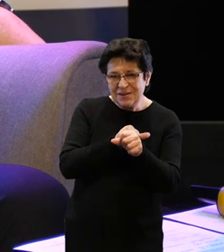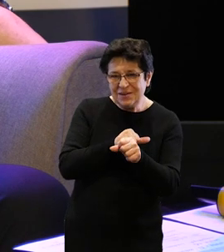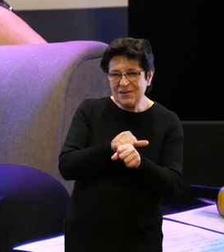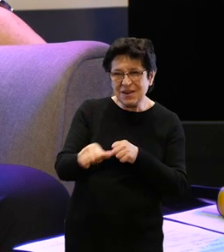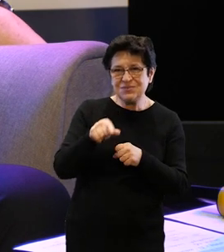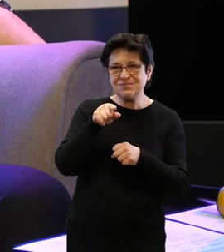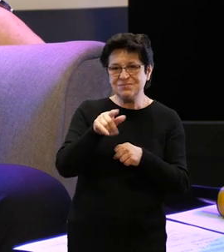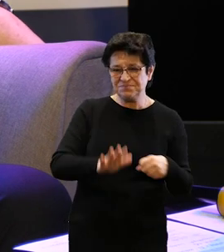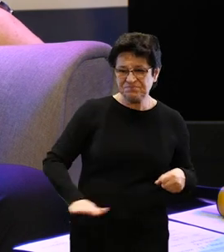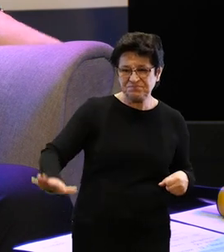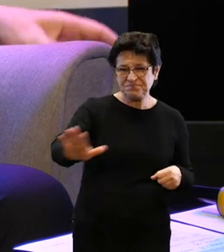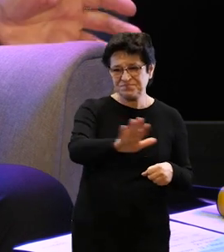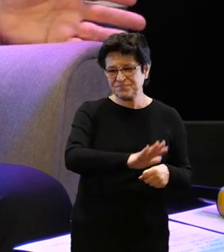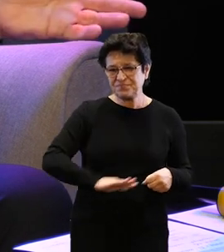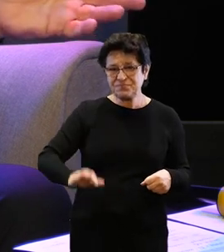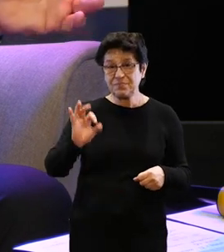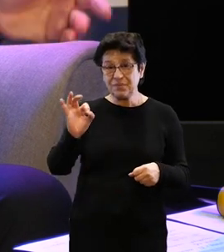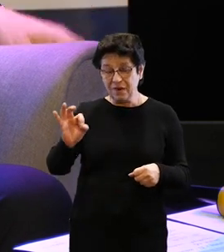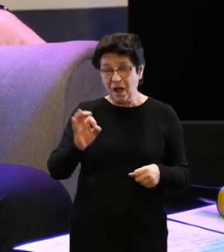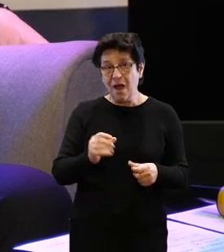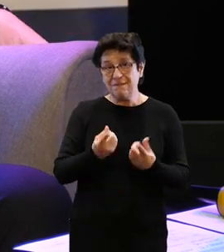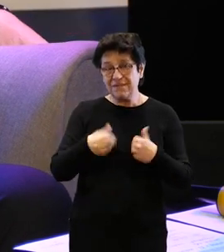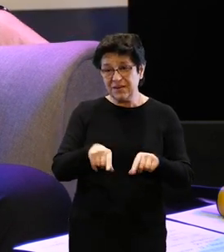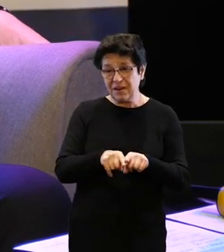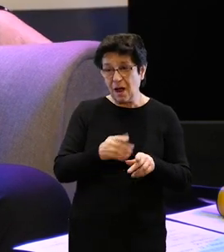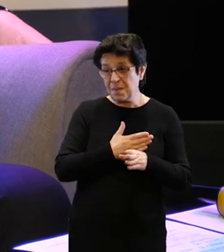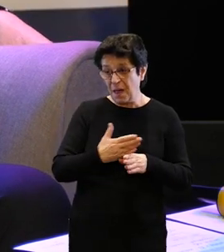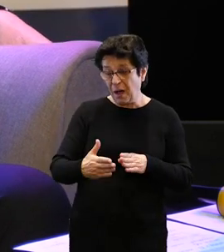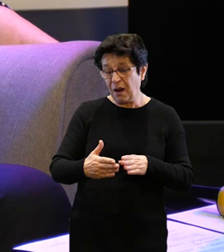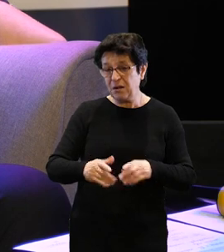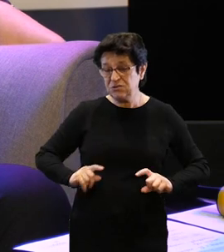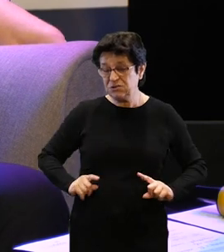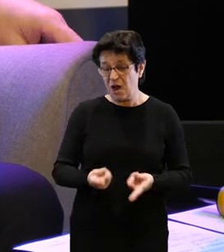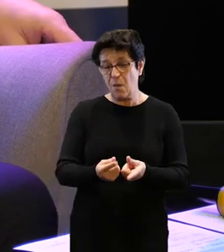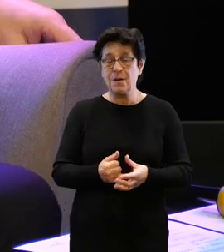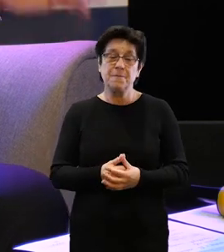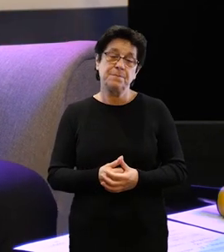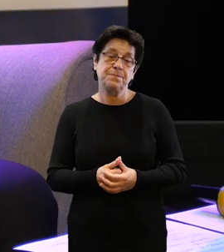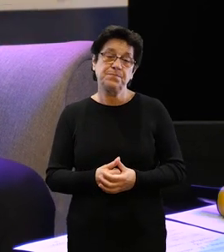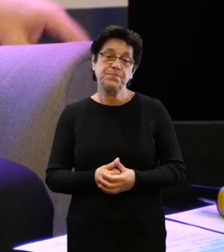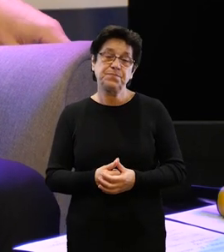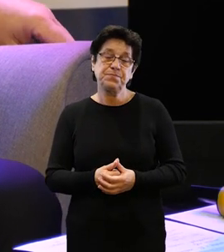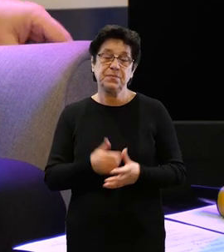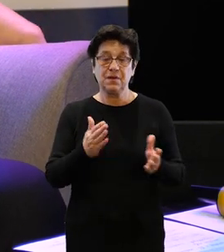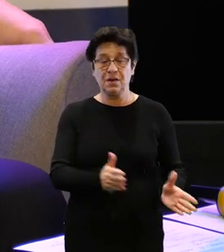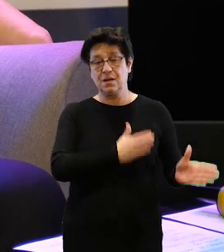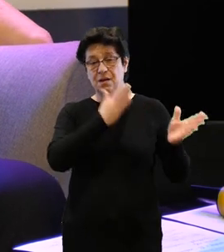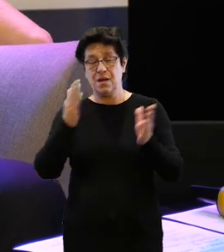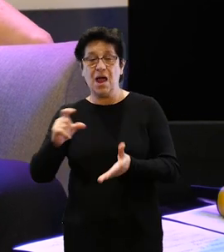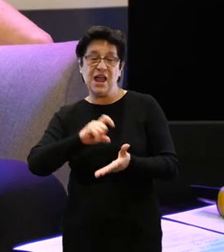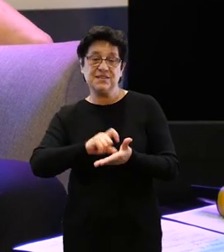placówkę tutaj tego pana bo z tego wynika że on nadal działa kolejna